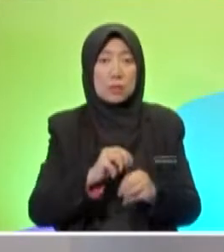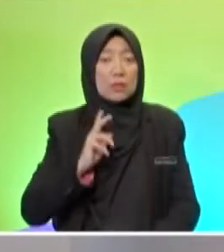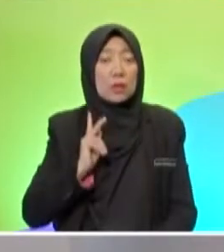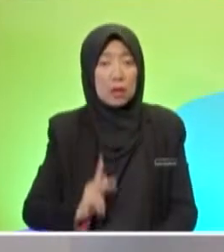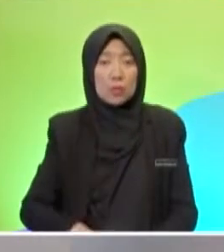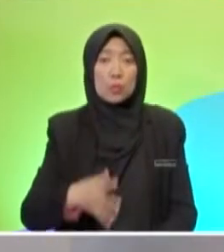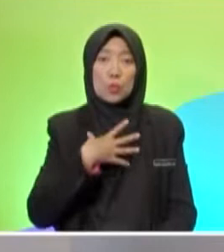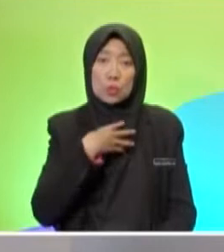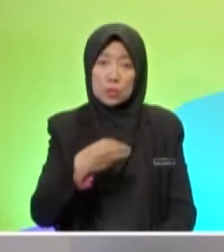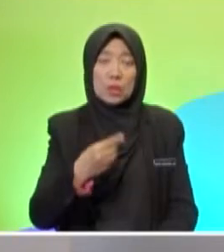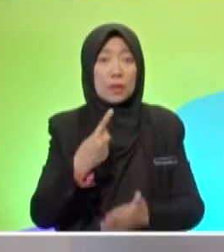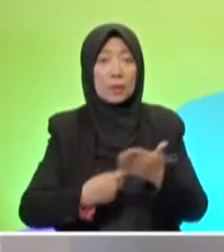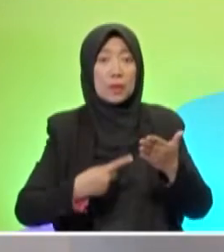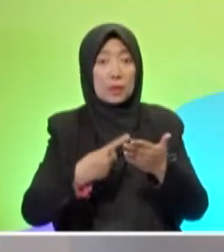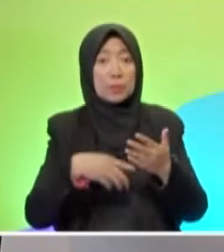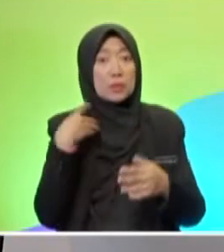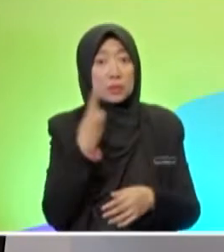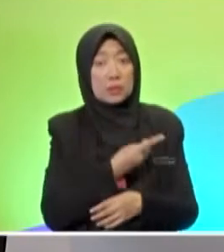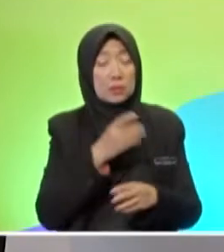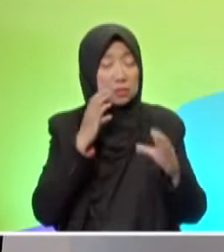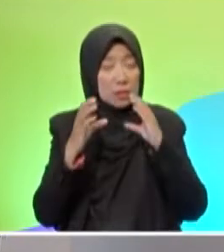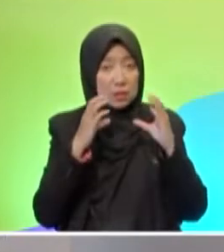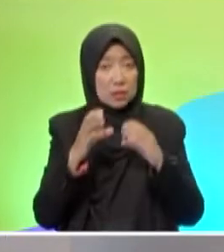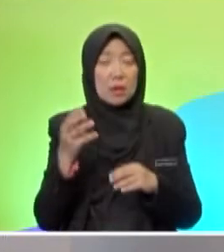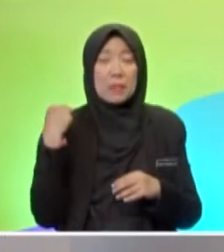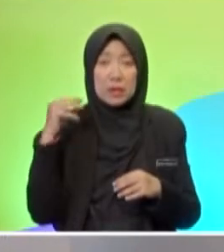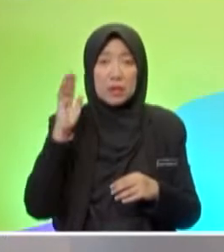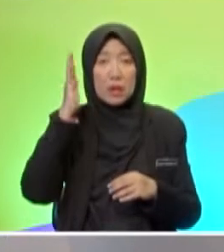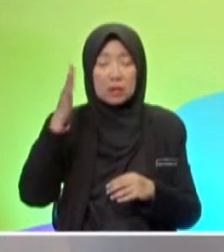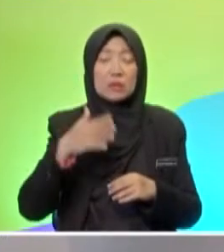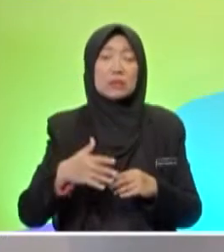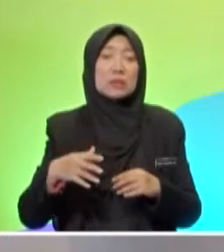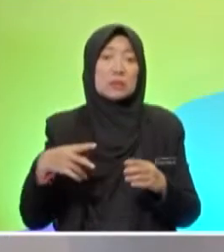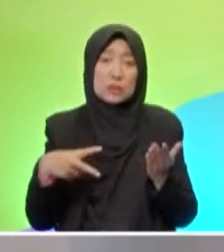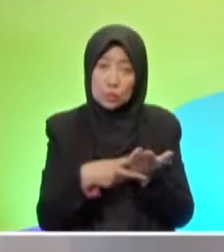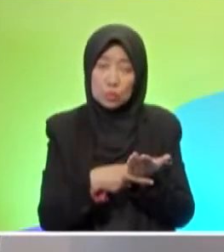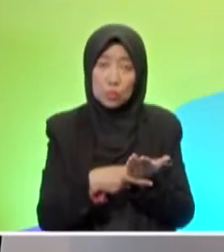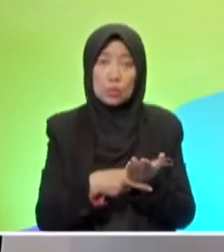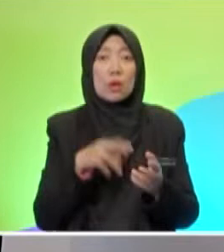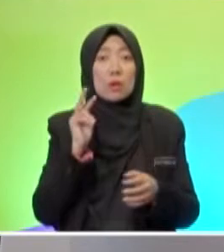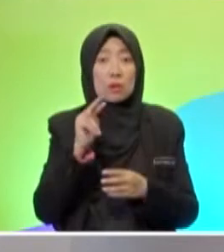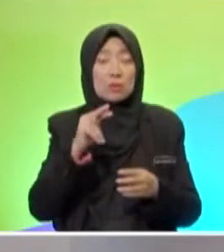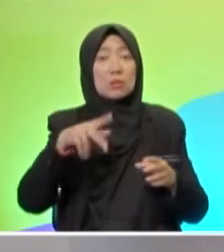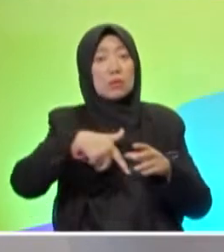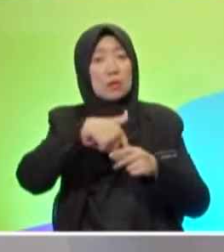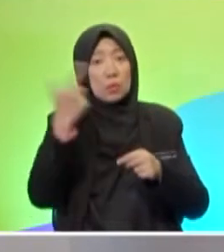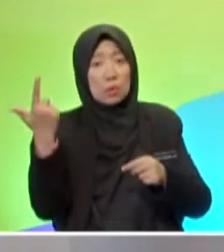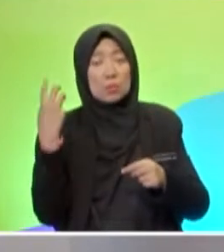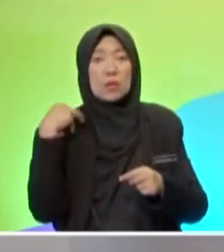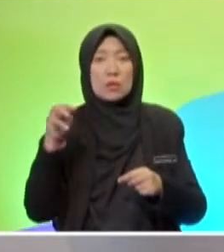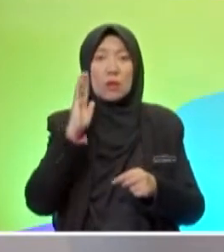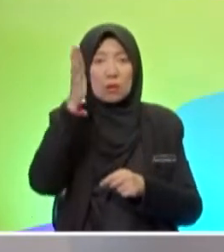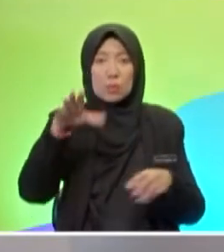bener-bener kesah kepada mereka mereka akan menyuruh batang kita dan kita tak tahu bila di luar Nanti dia akan membuat benda yang Hai